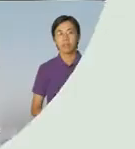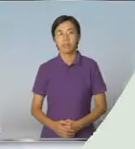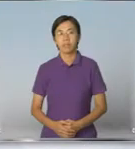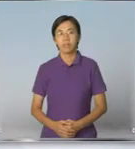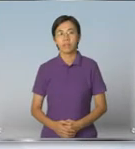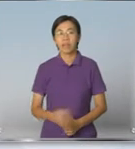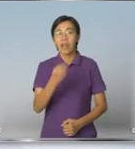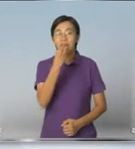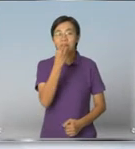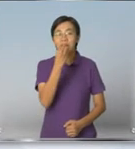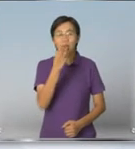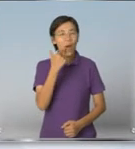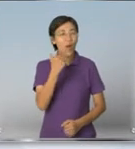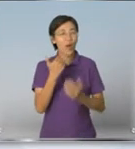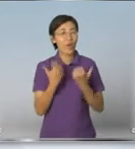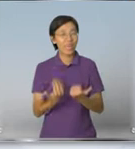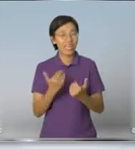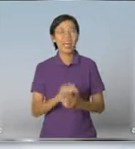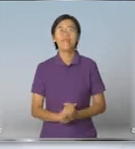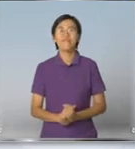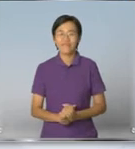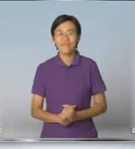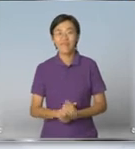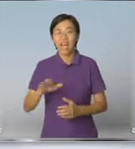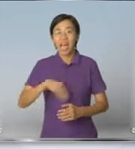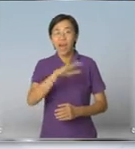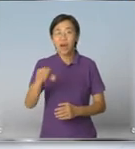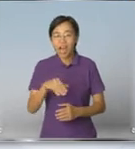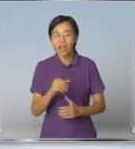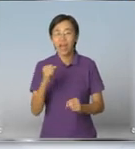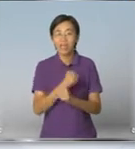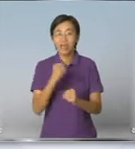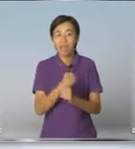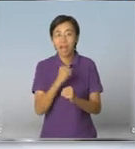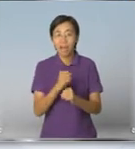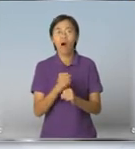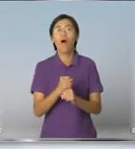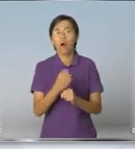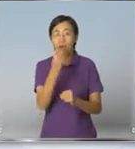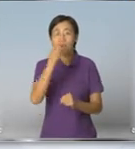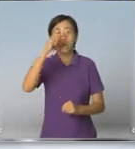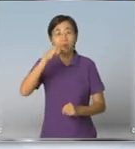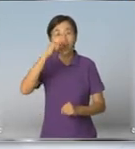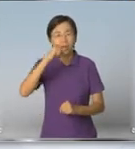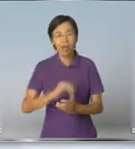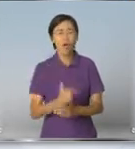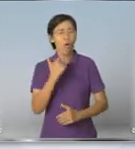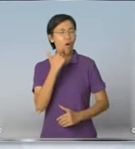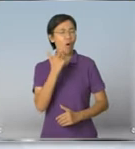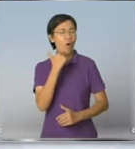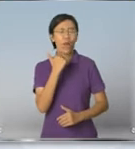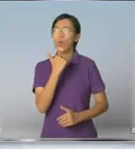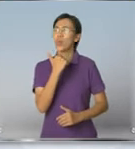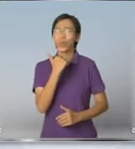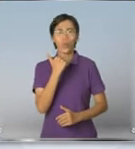ของว่างของอร่อยวันนี้นะครับเราจะชวนคุณผู้ชมนะครับมาหัดทำของว่างแบบไทยๆนะครับที่นอกจากจะอร่อยถูกใจแล้วเนี่ยยังสวยงามอีก